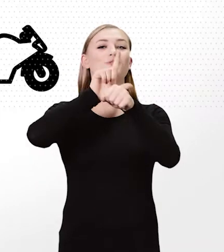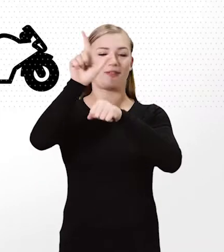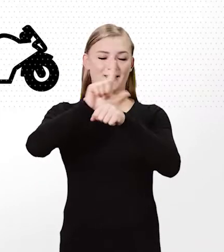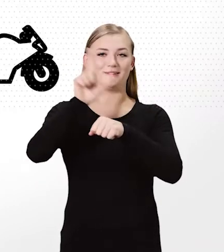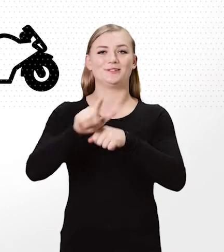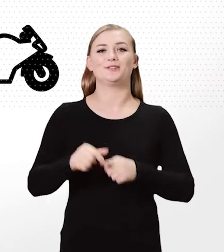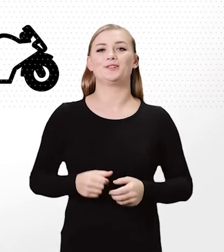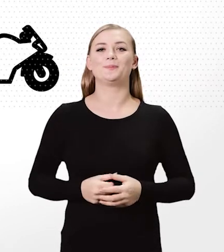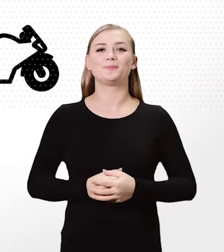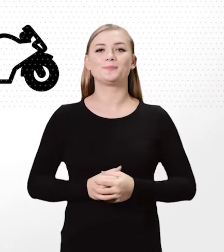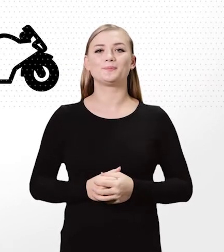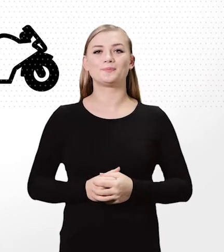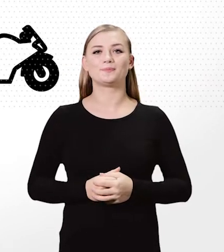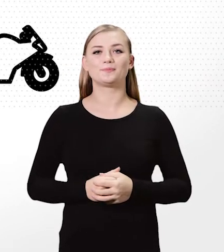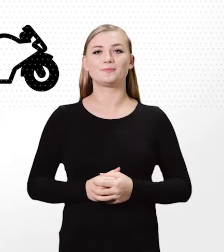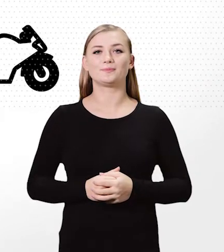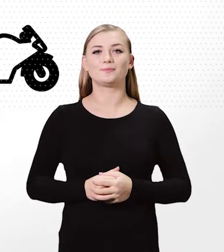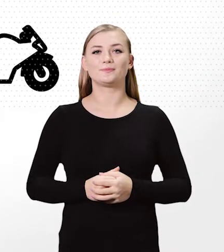mobilnej Alarm 112.